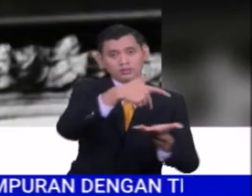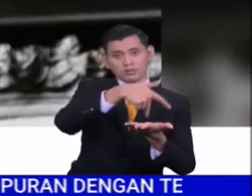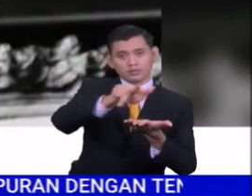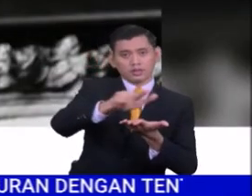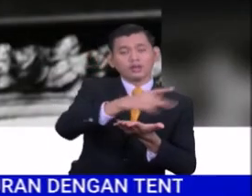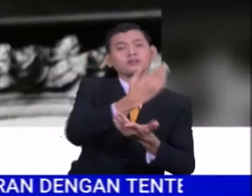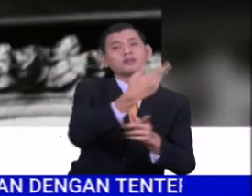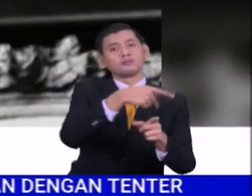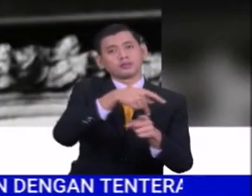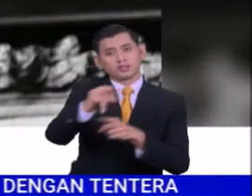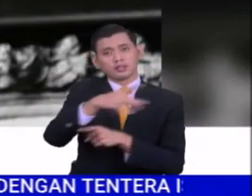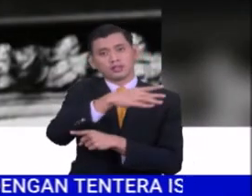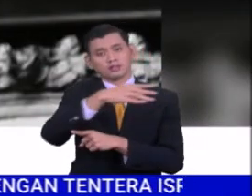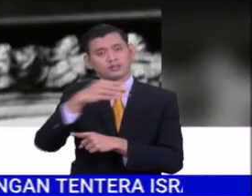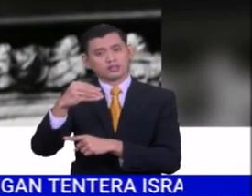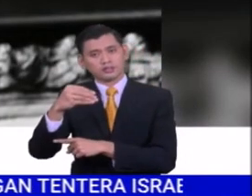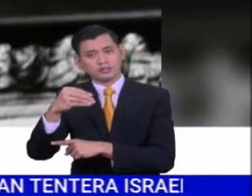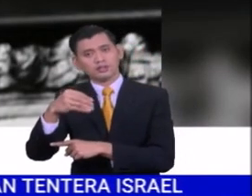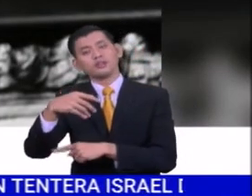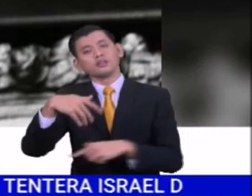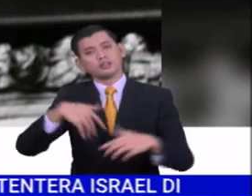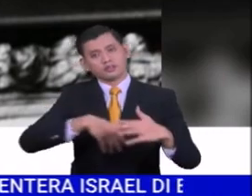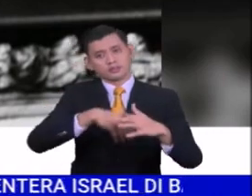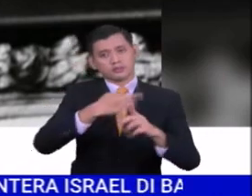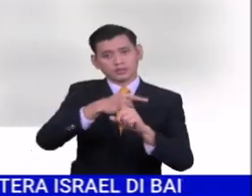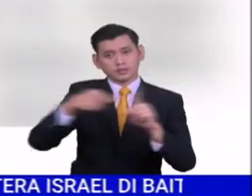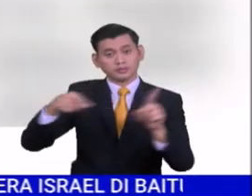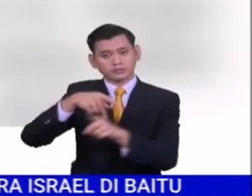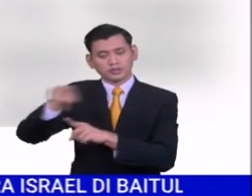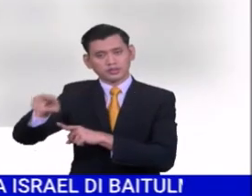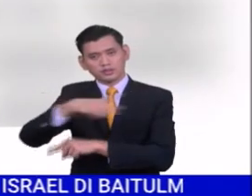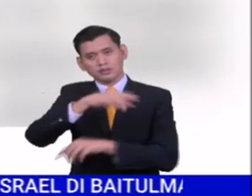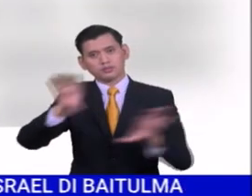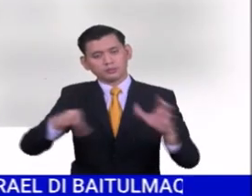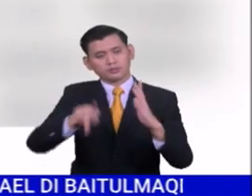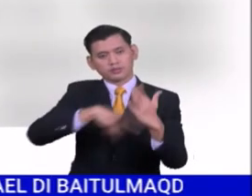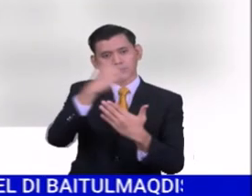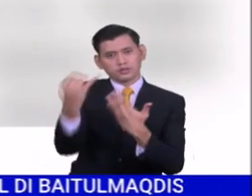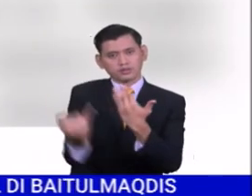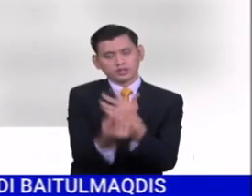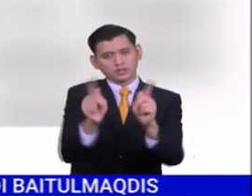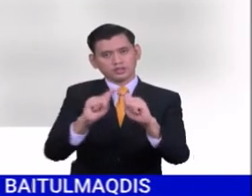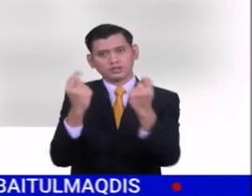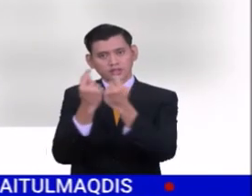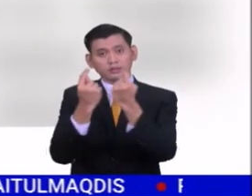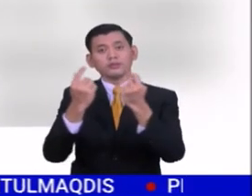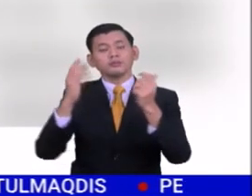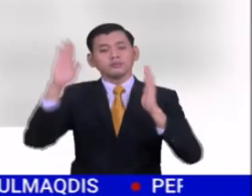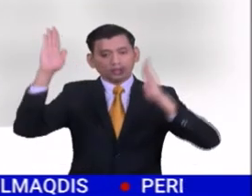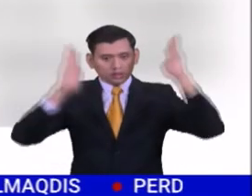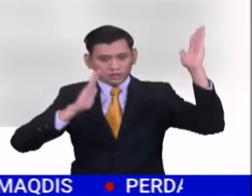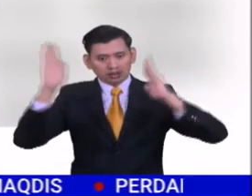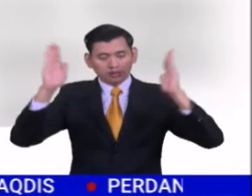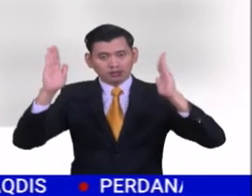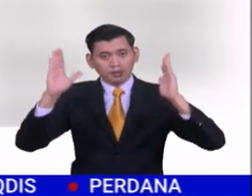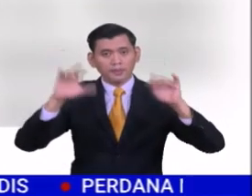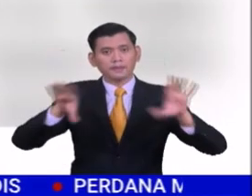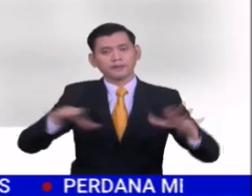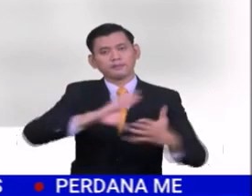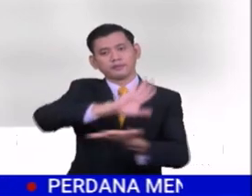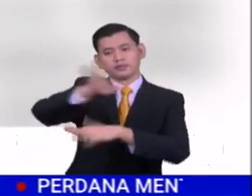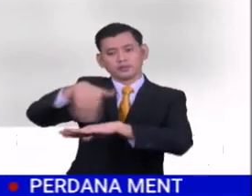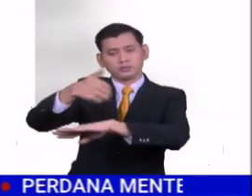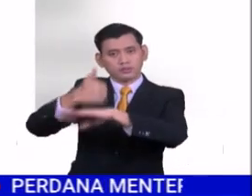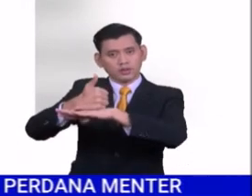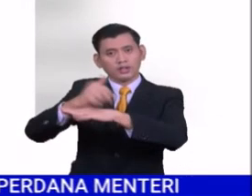profesional serta mengilhamkan projek harimau sebagai skuad pelapis penubuhan Akademi FM di Kuantan serta kehadiran Kevin